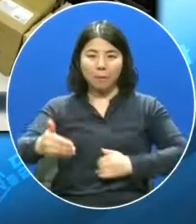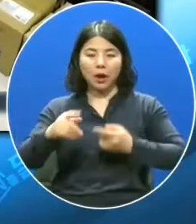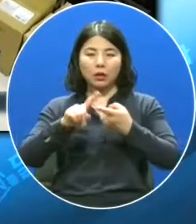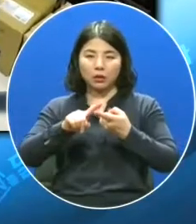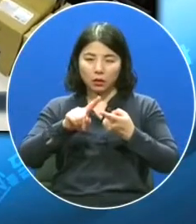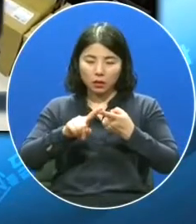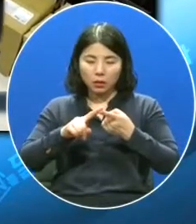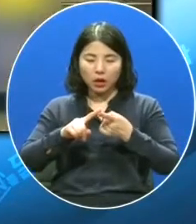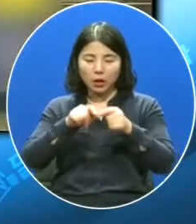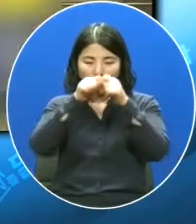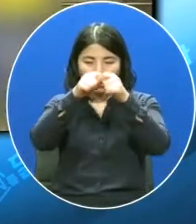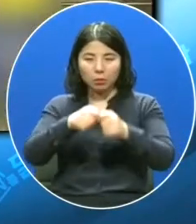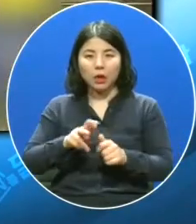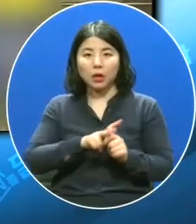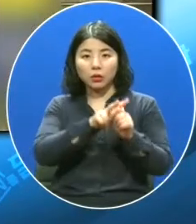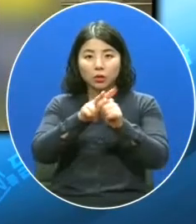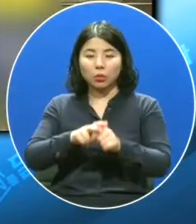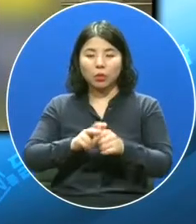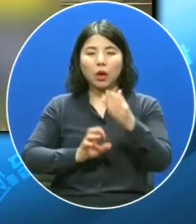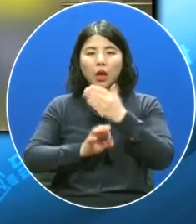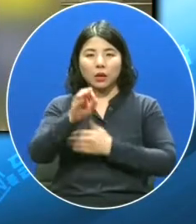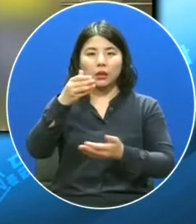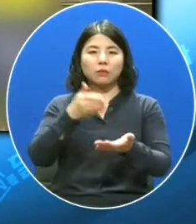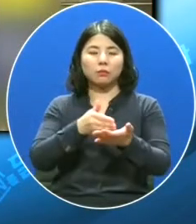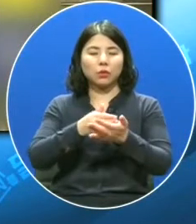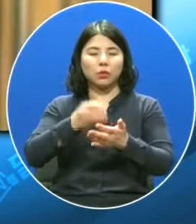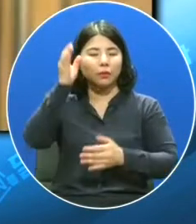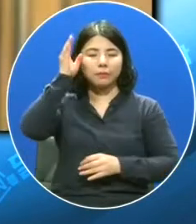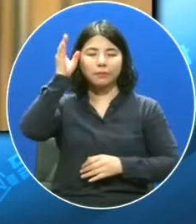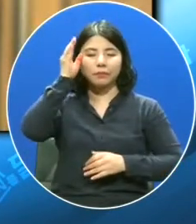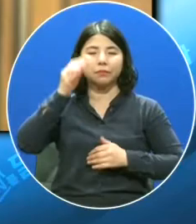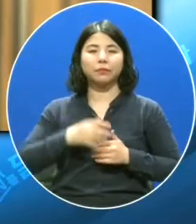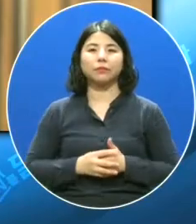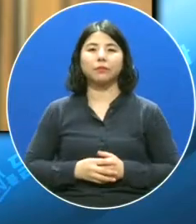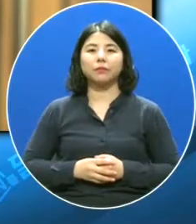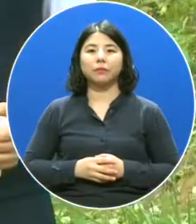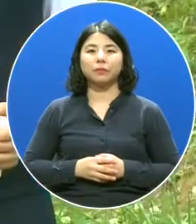방역에 대한 세밀한 정보를 CJB 모닝와이드에 기대합니다.